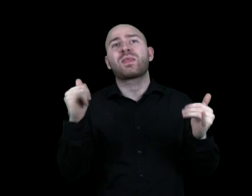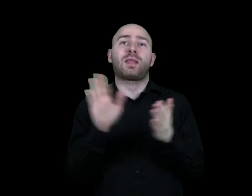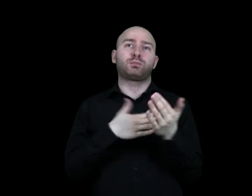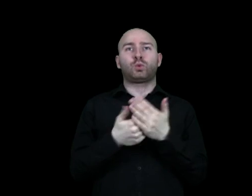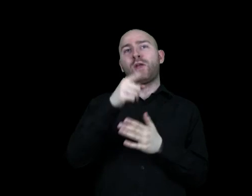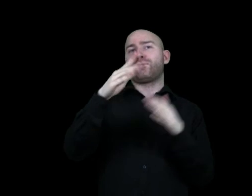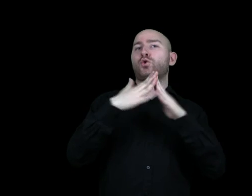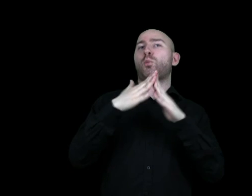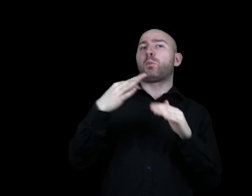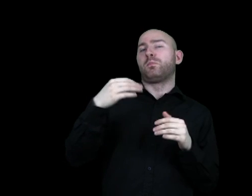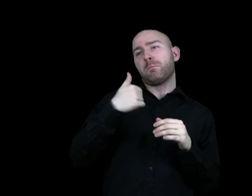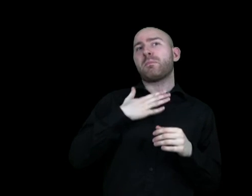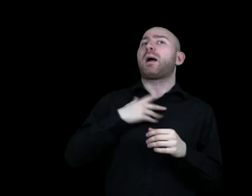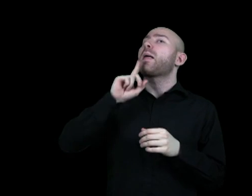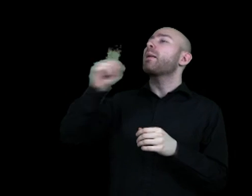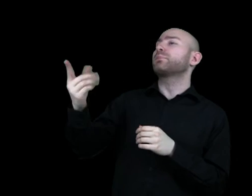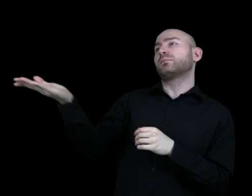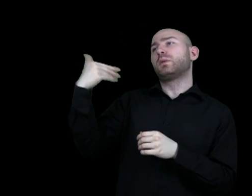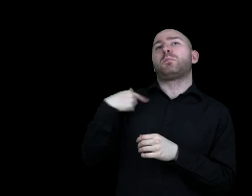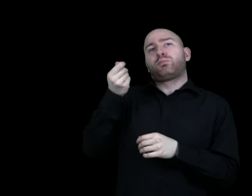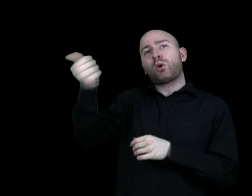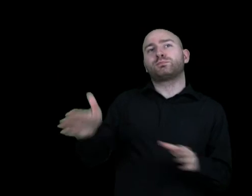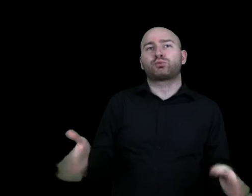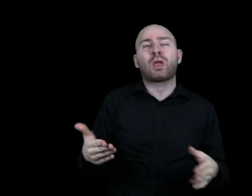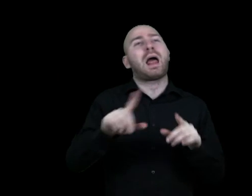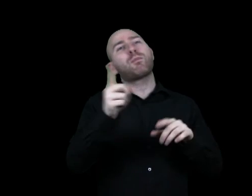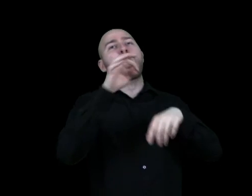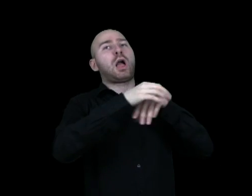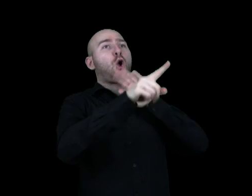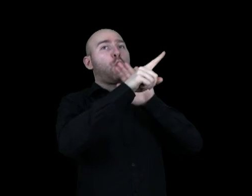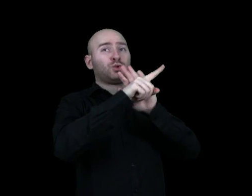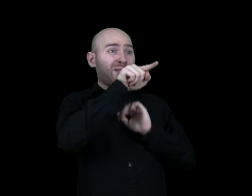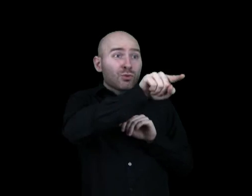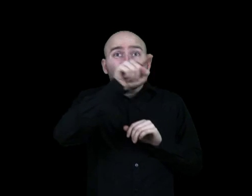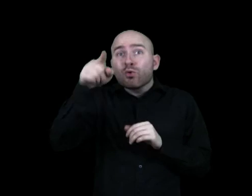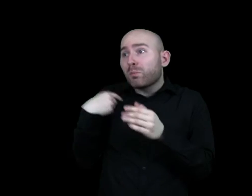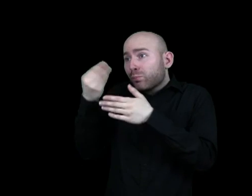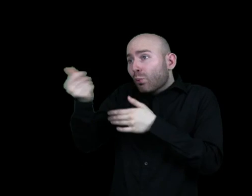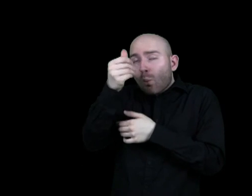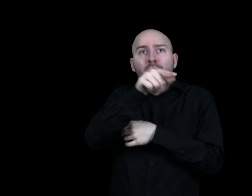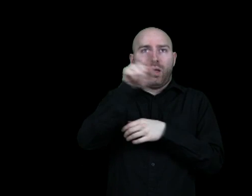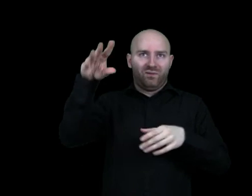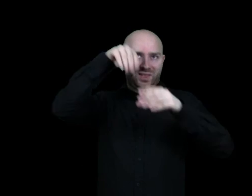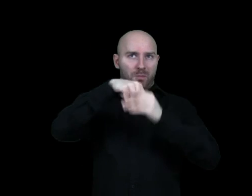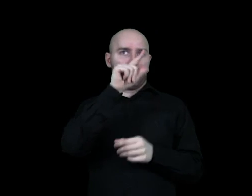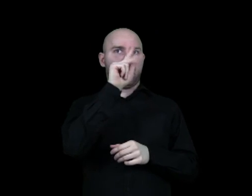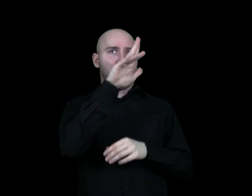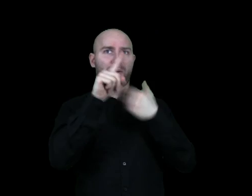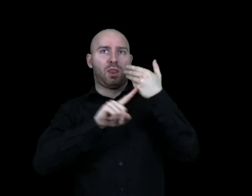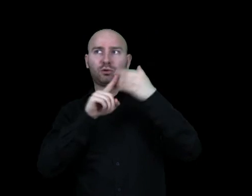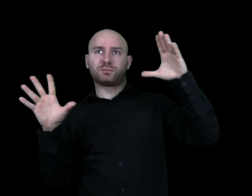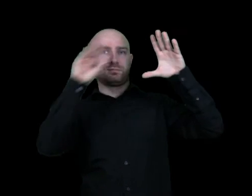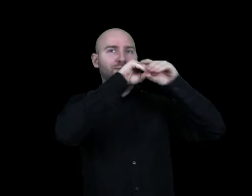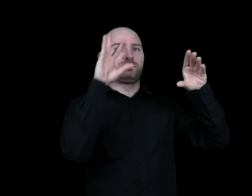a także usługi. Jeśli więc macie pomoc domową lub idziecie do lekarza, to wartość rynkowa tych wszystkich usług